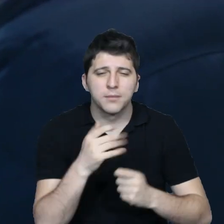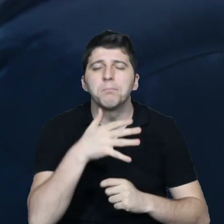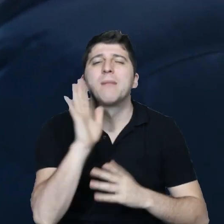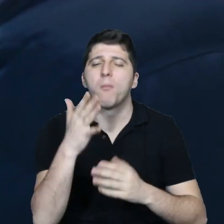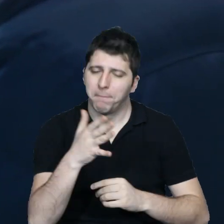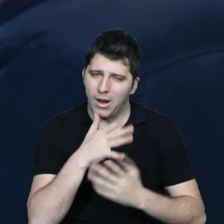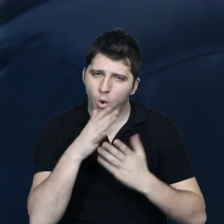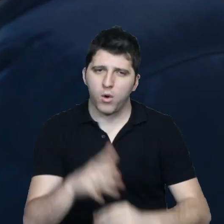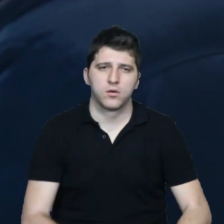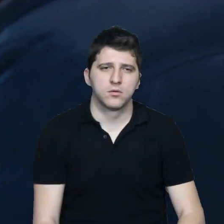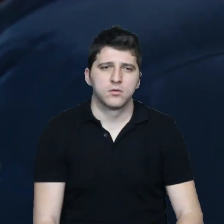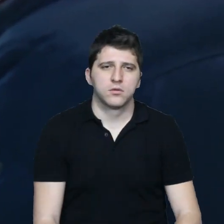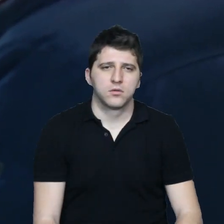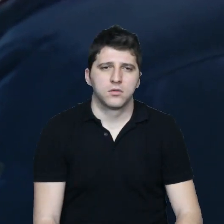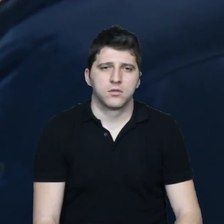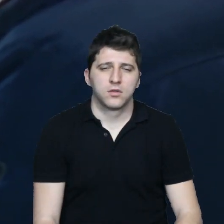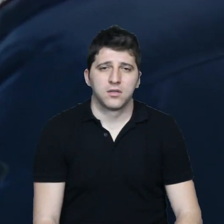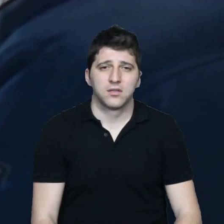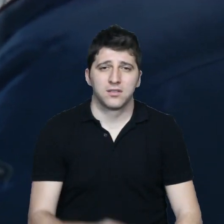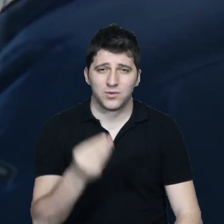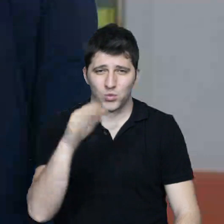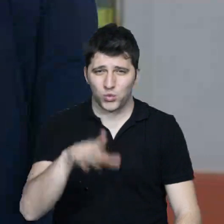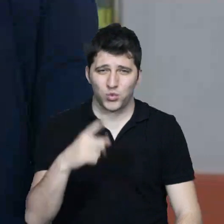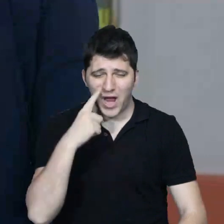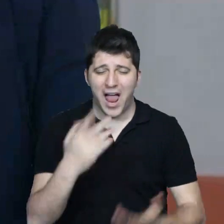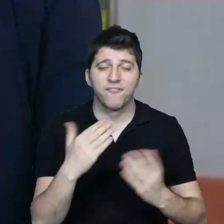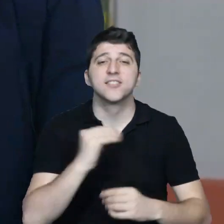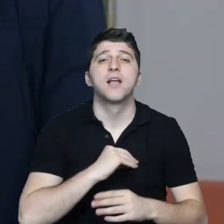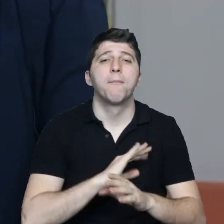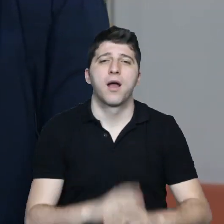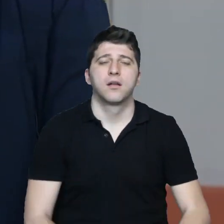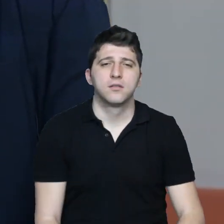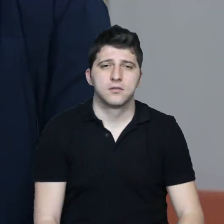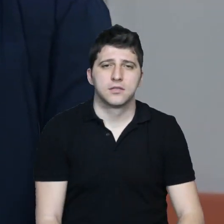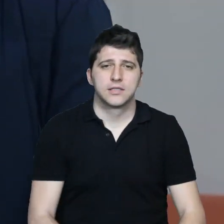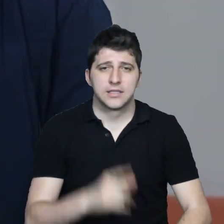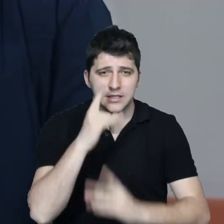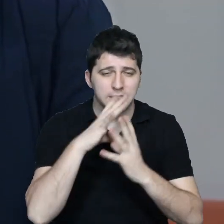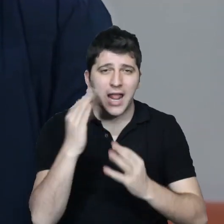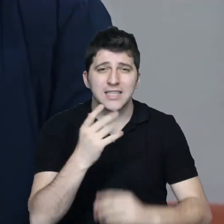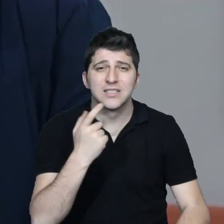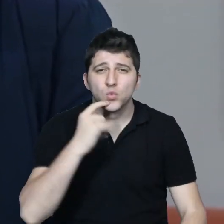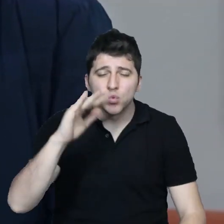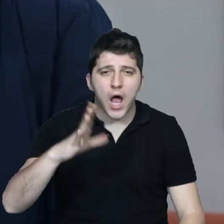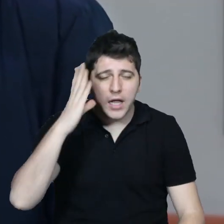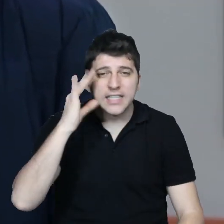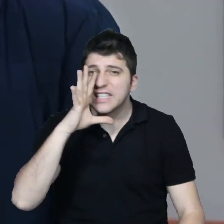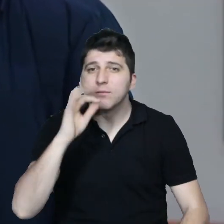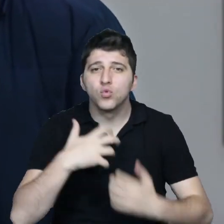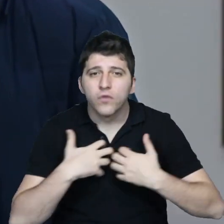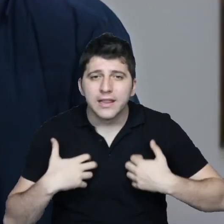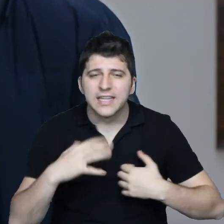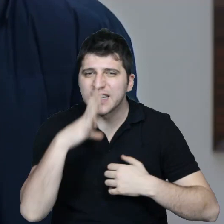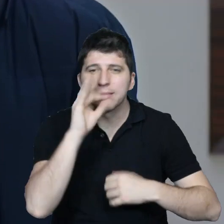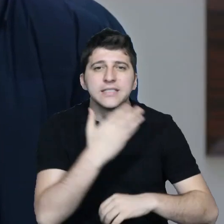mu? Hem küçük deyip hafife alma. İnsan en çok küçükken anlar kimin güvenilir,